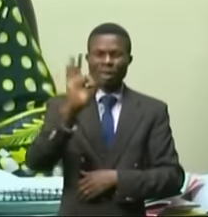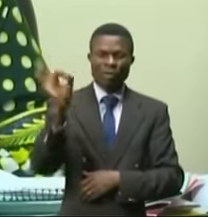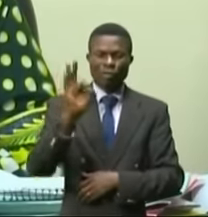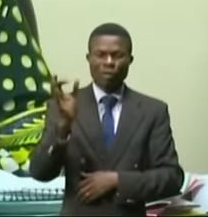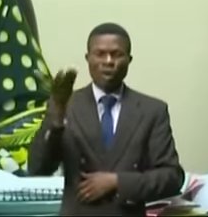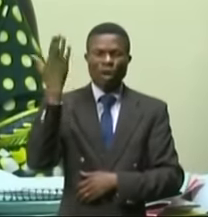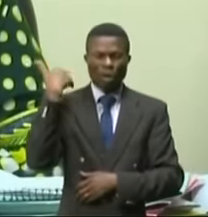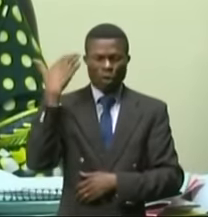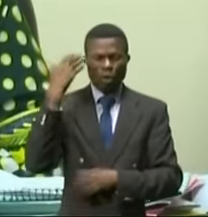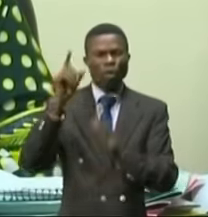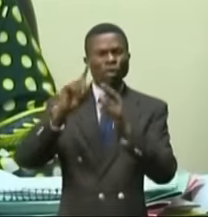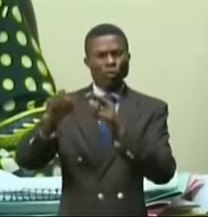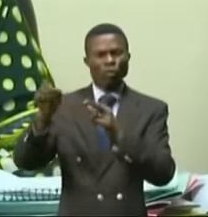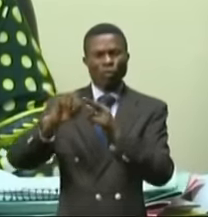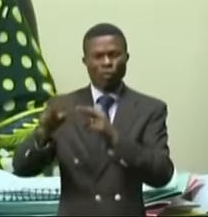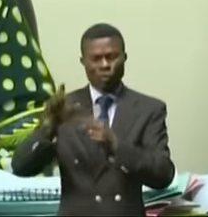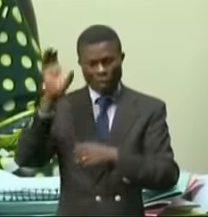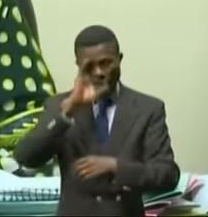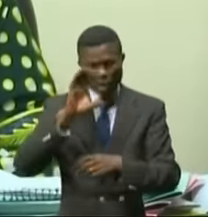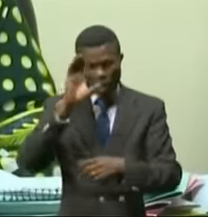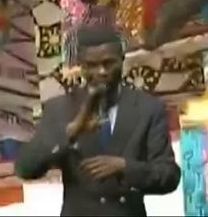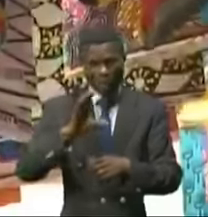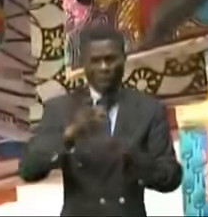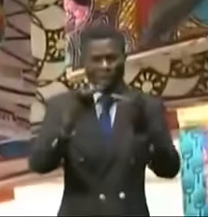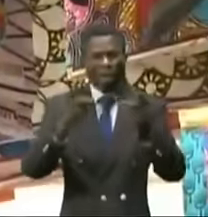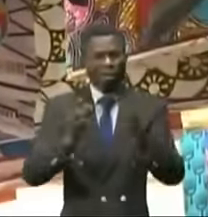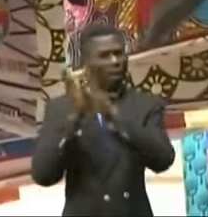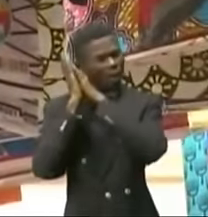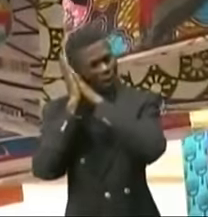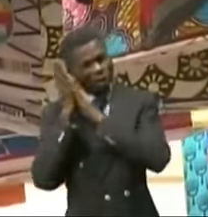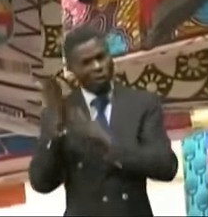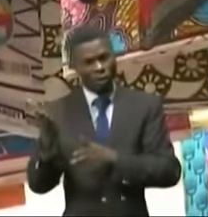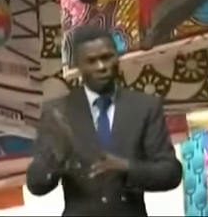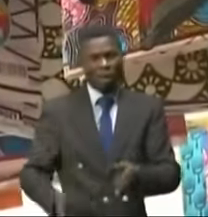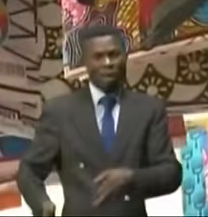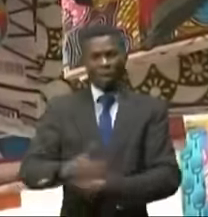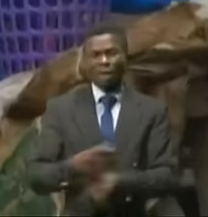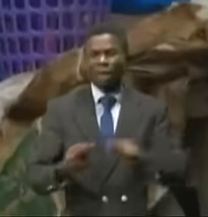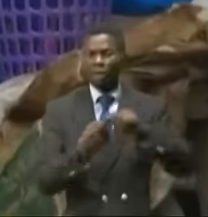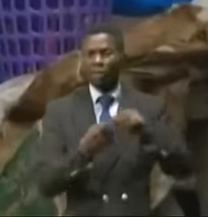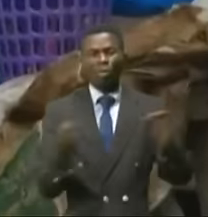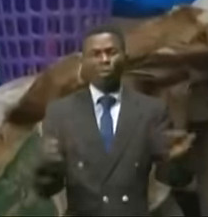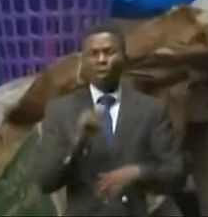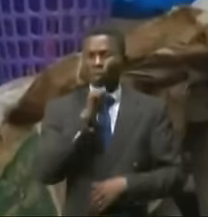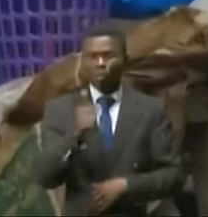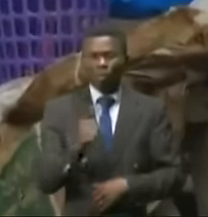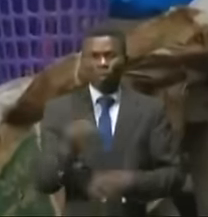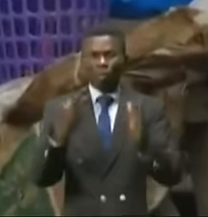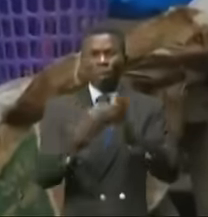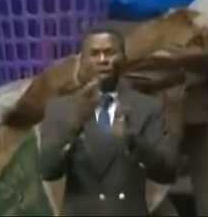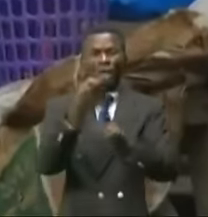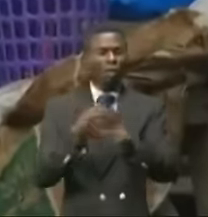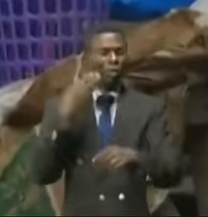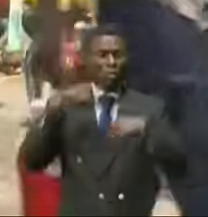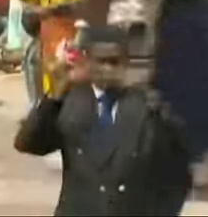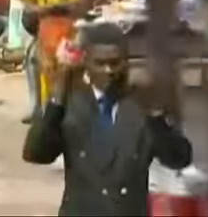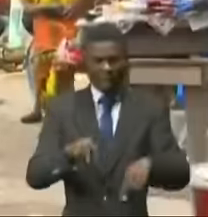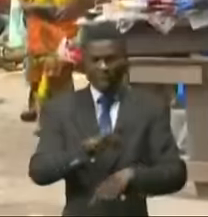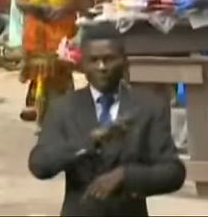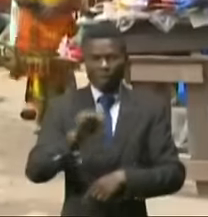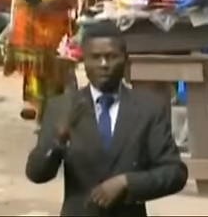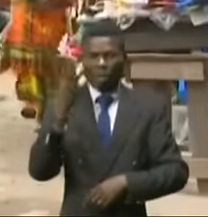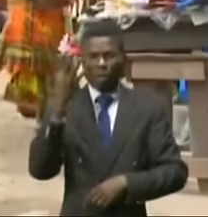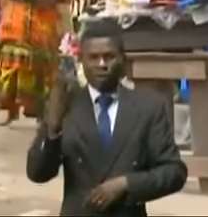eaux, à la recherche d'un abri. Pas de pagne officielle, certes, mais le 8 mars cette année sera